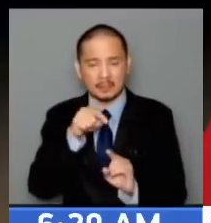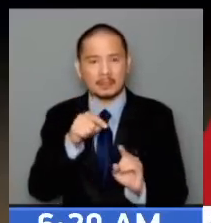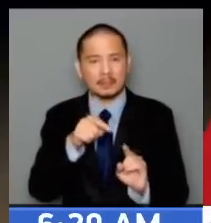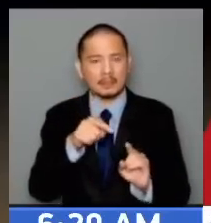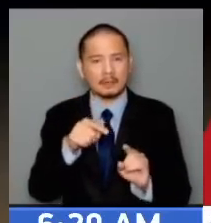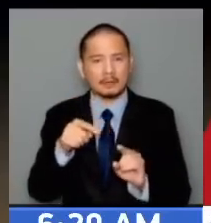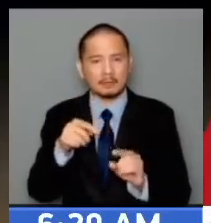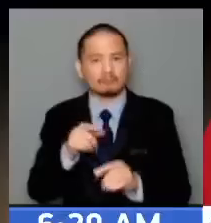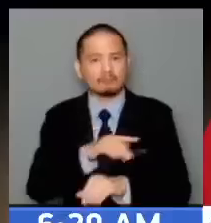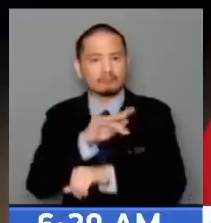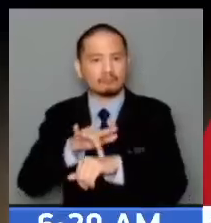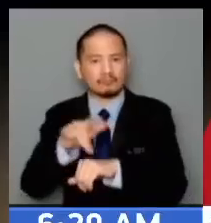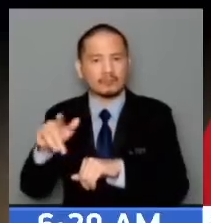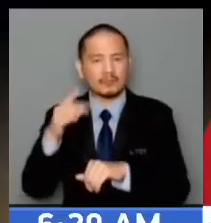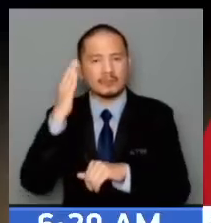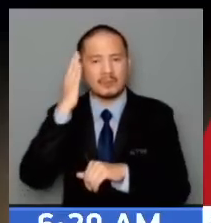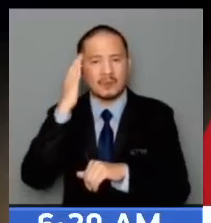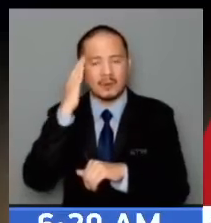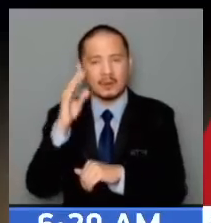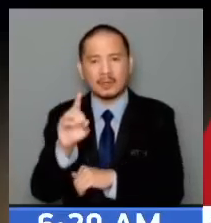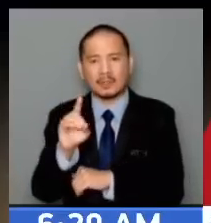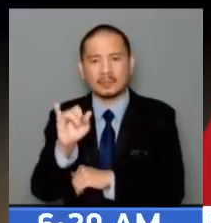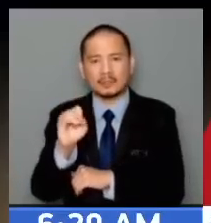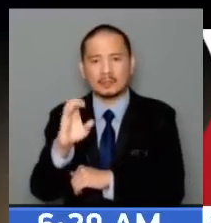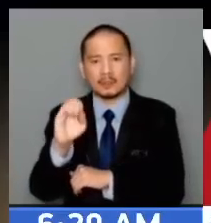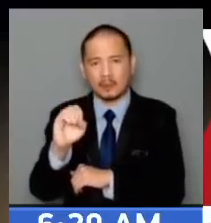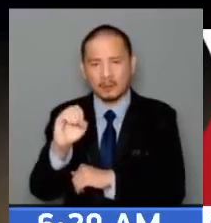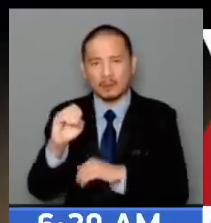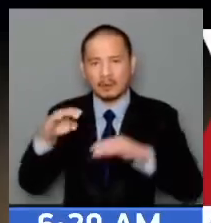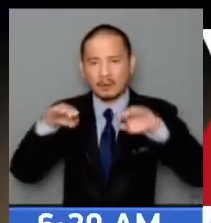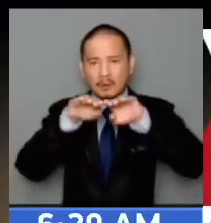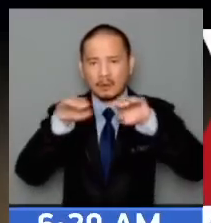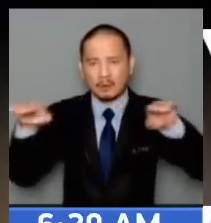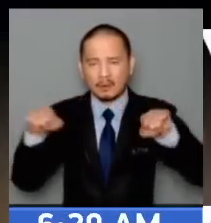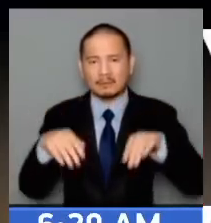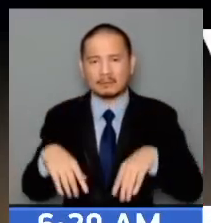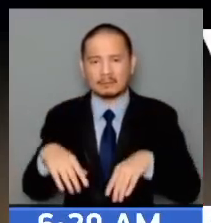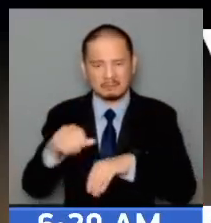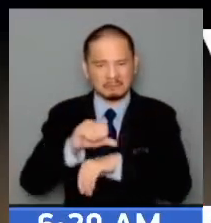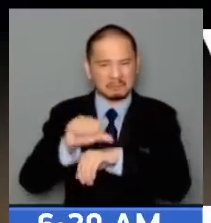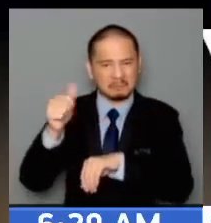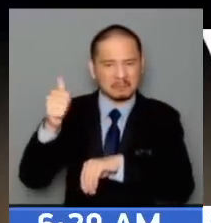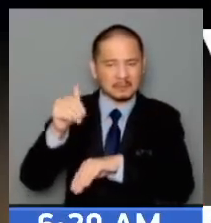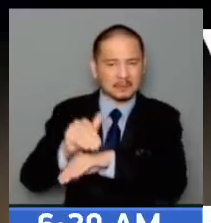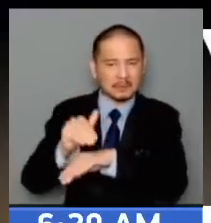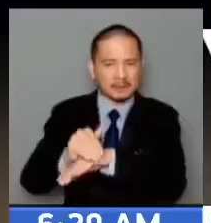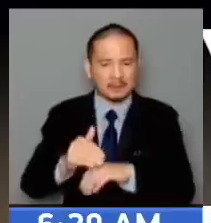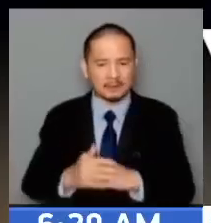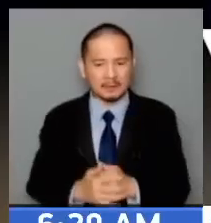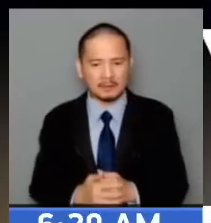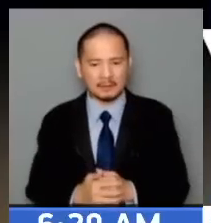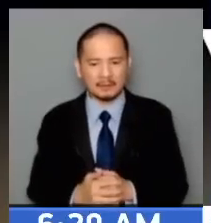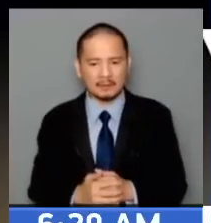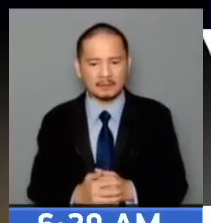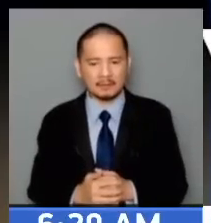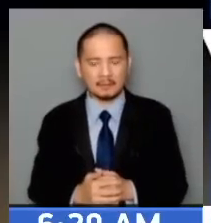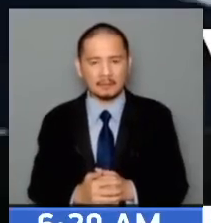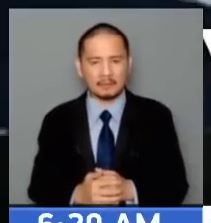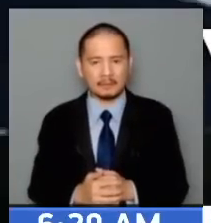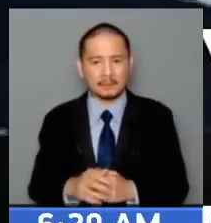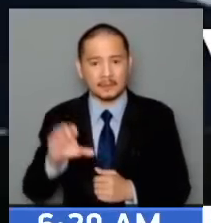Kulasihan Covered Court pasado alas 11 ng gabi. Pagkubi-kubi sa ato ang imbestigador sa cellphone, no? Sa